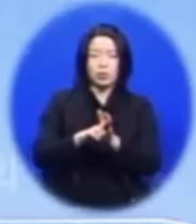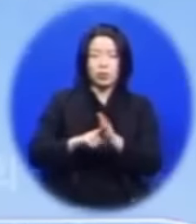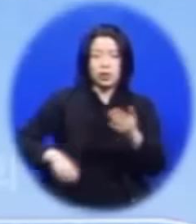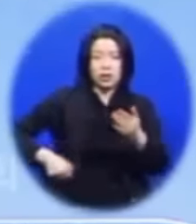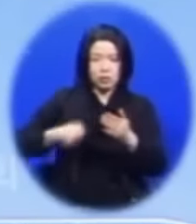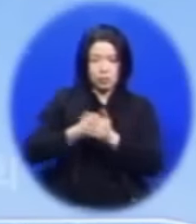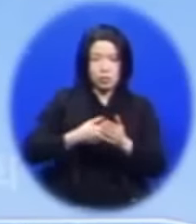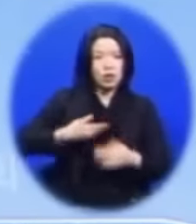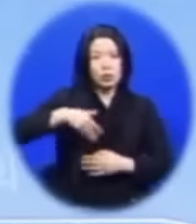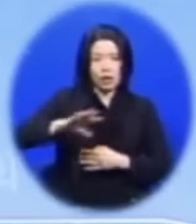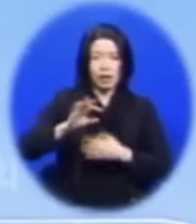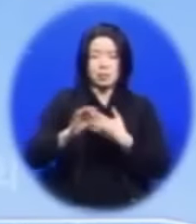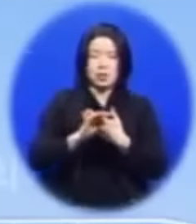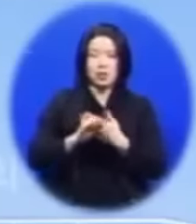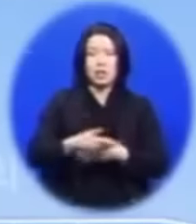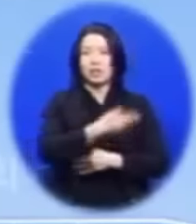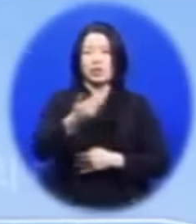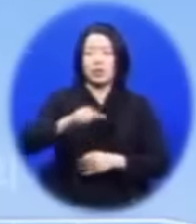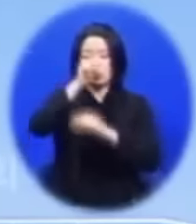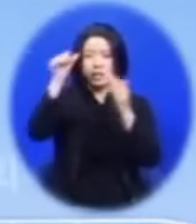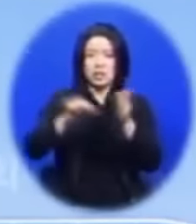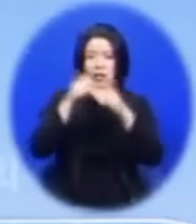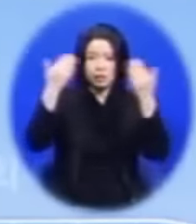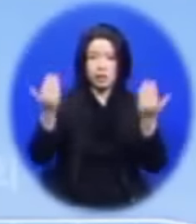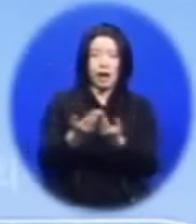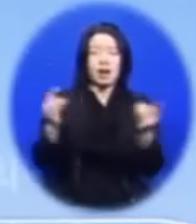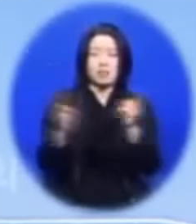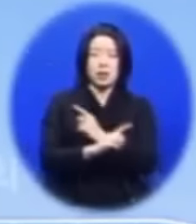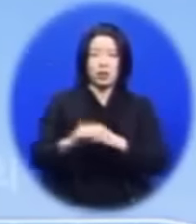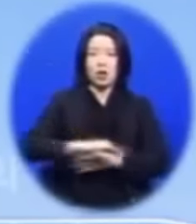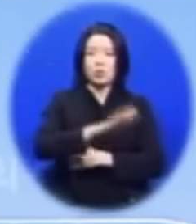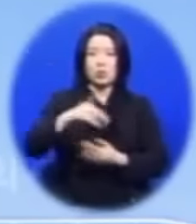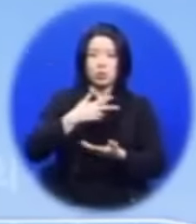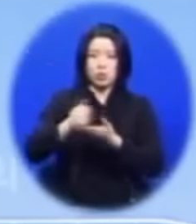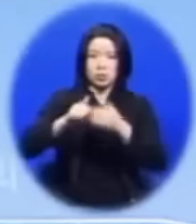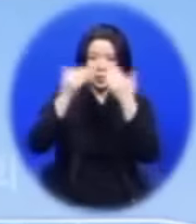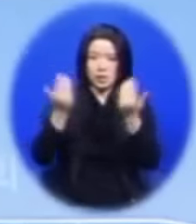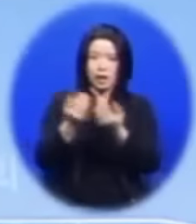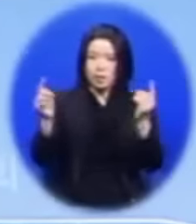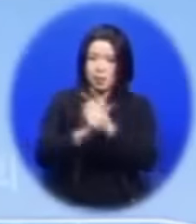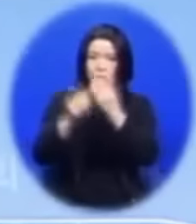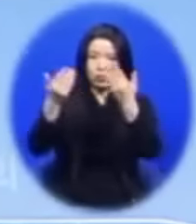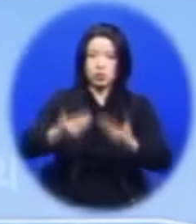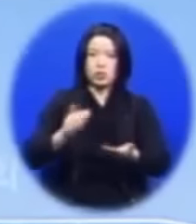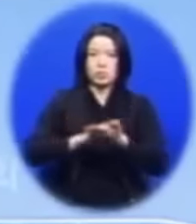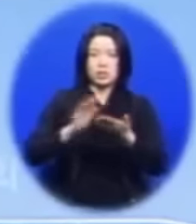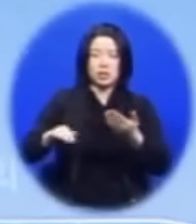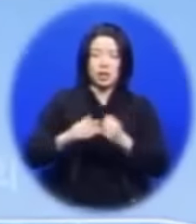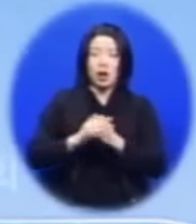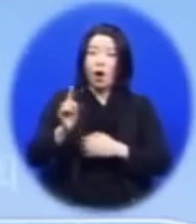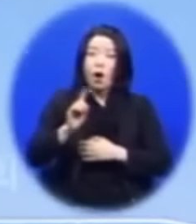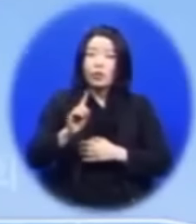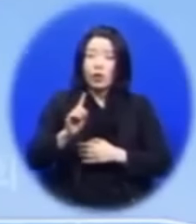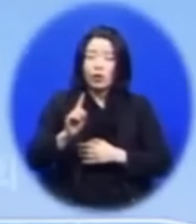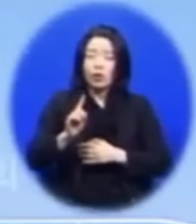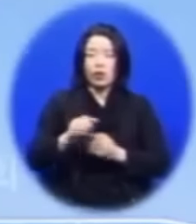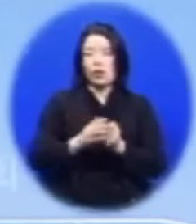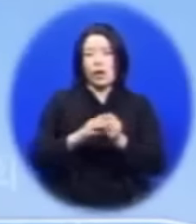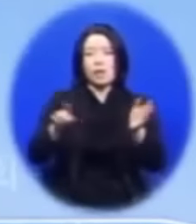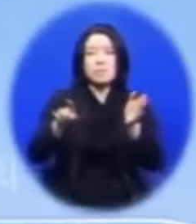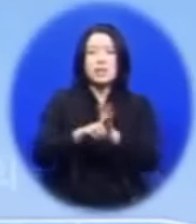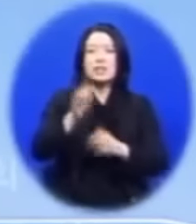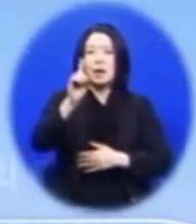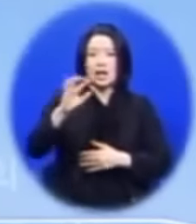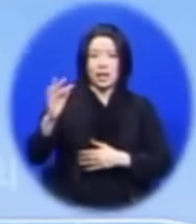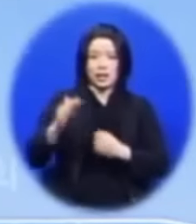나가면 여러분 인생은 다 바뀝니다 우리 주님이 다 바고 놓으세요 어떤 것 때문에 믿음 하나 때문에 나는